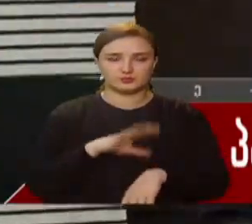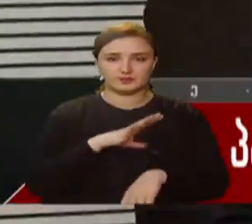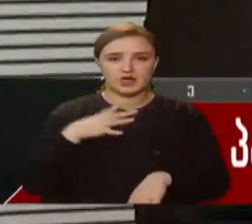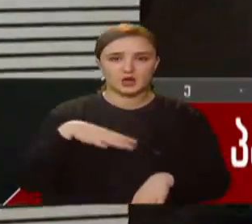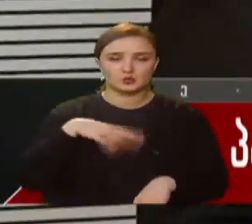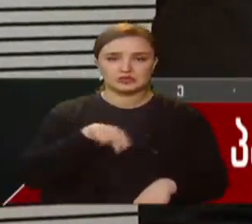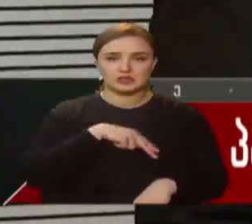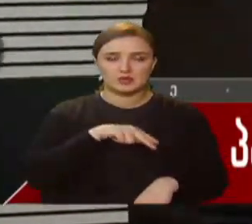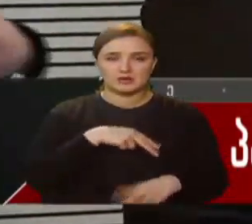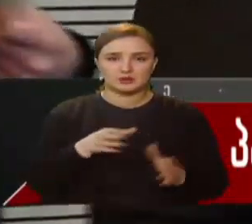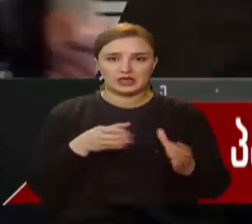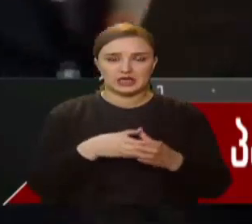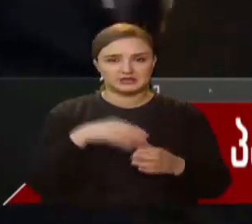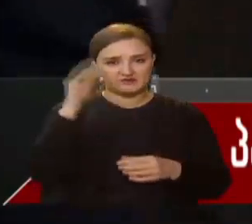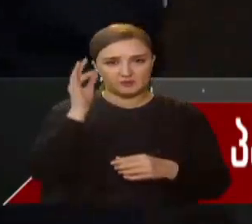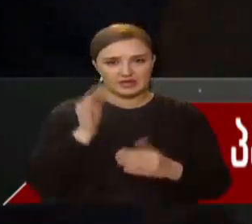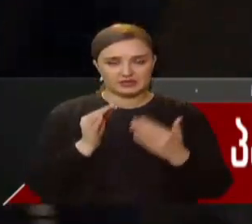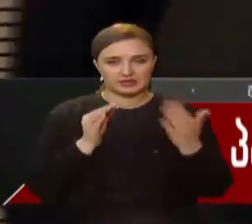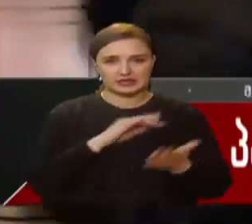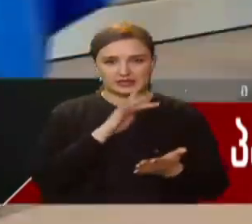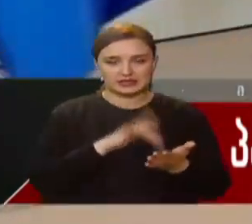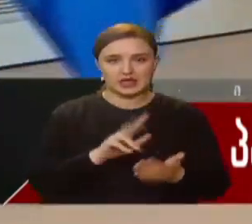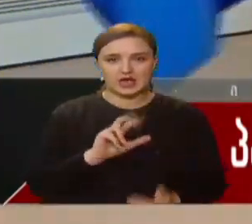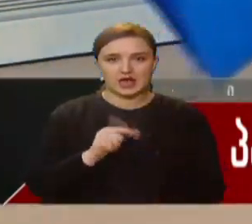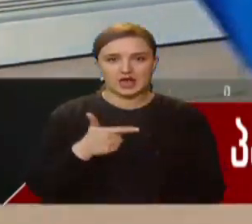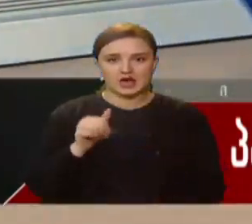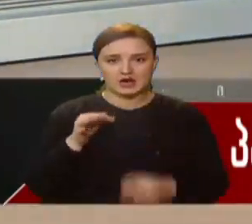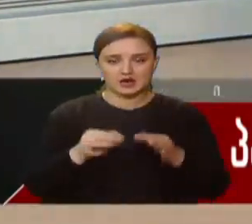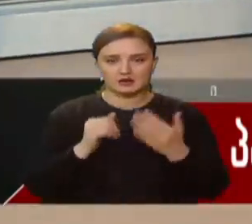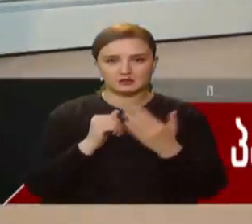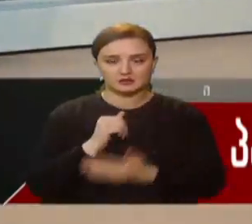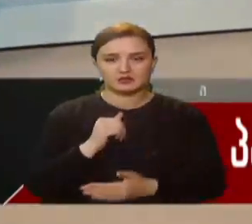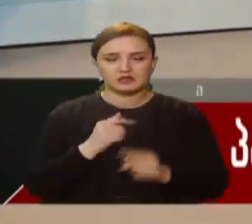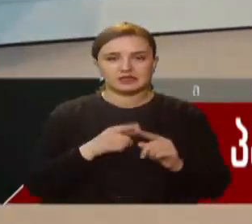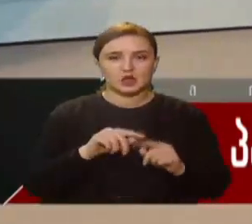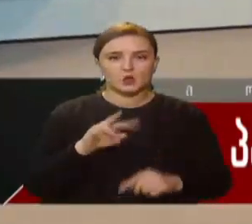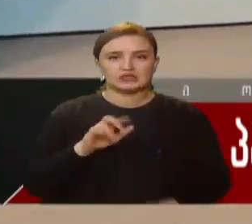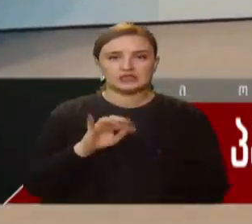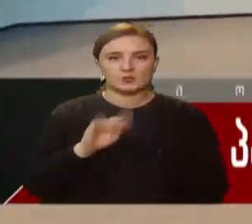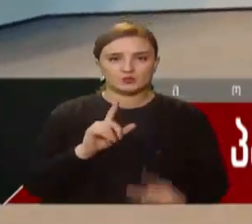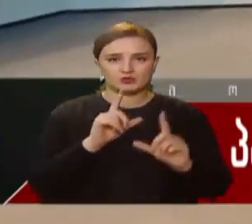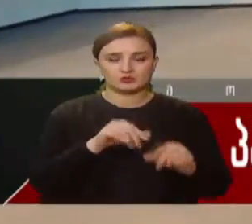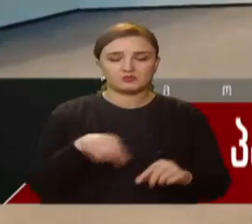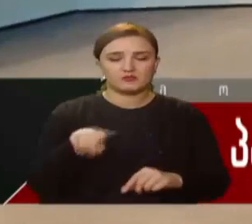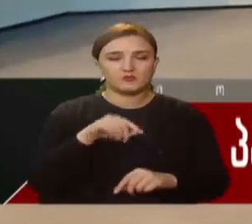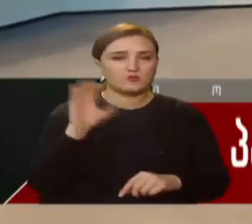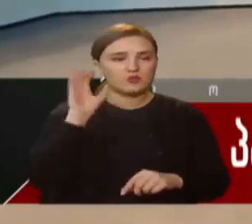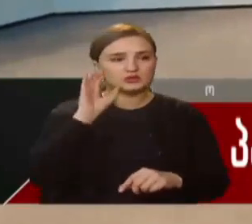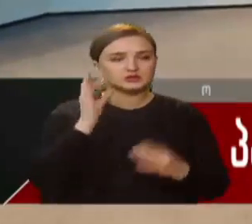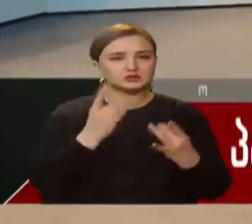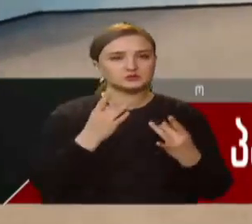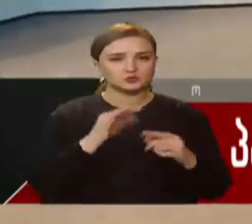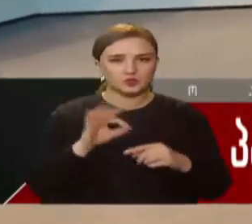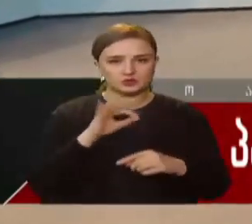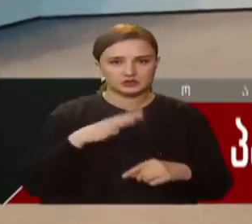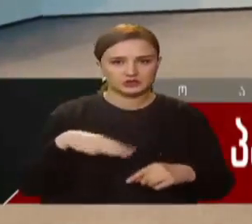Parlamento, Delegacija, Berlinshi, Hagasa, da, Luxemburgshi, da, Tavari, Gzaunulit, Biromelit, Kartulma, Deputate, Mamois, Minese, Hebasore, Sakartolos,